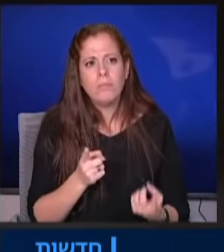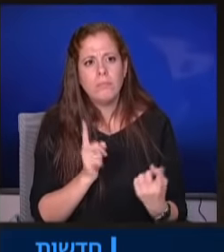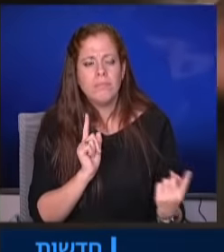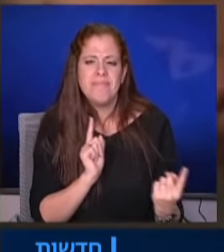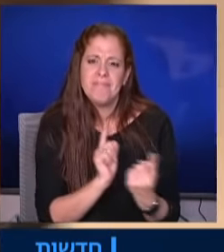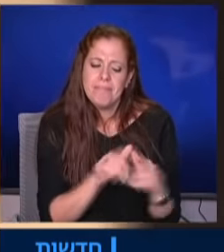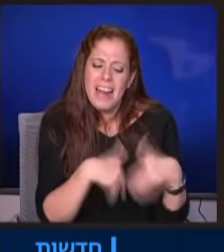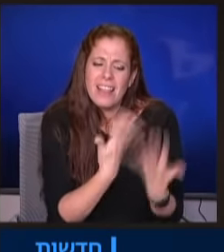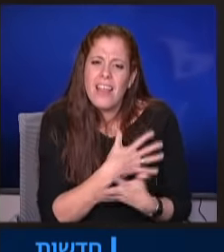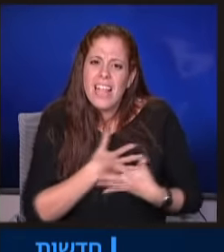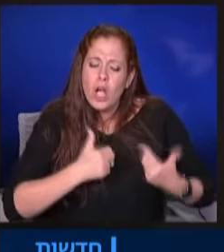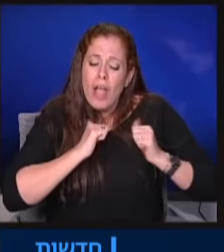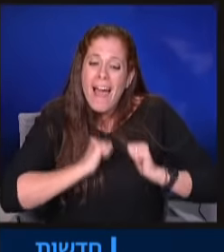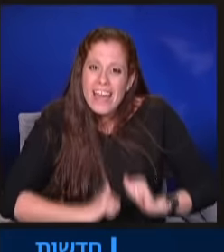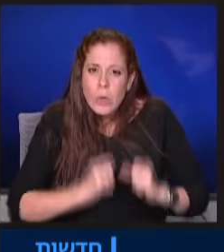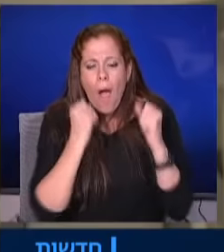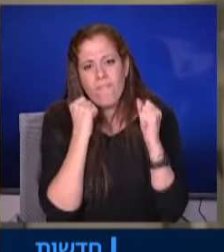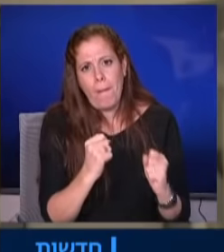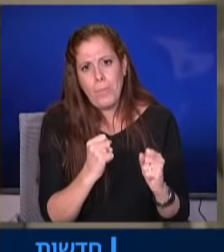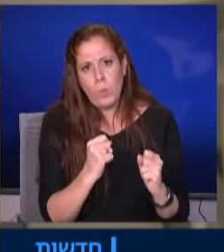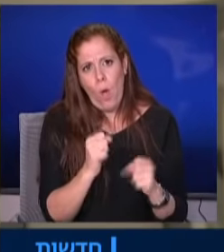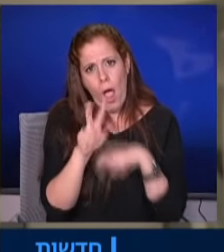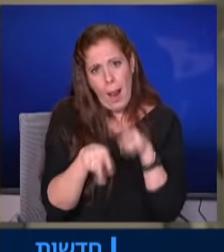ההרגשה הכי נוחה והכי בטוחה למטופלת,